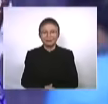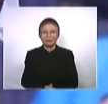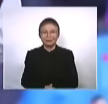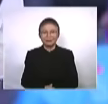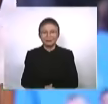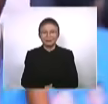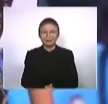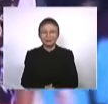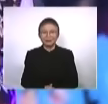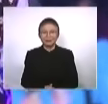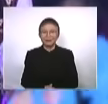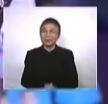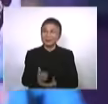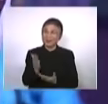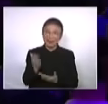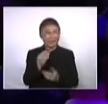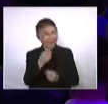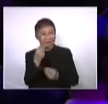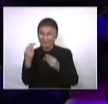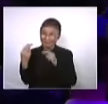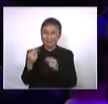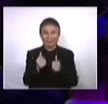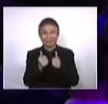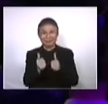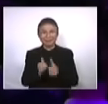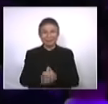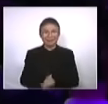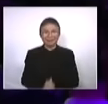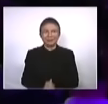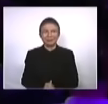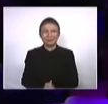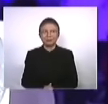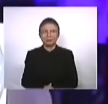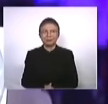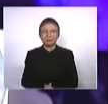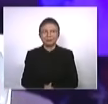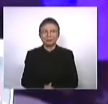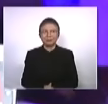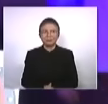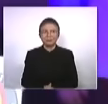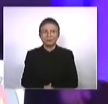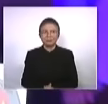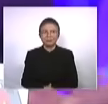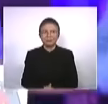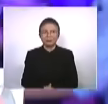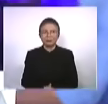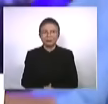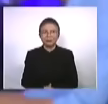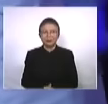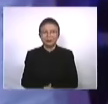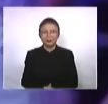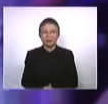itu ee tidak tidak dilarang itu jadi ada mengatakan ini kan tricky sekali ya gitu ya